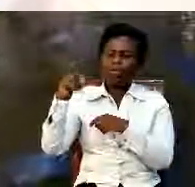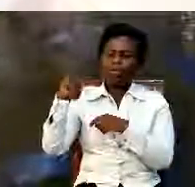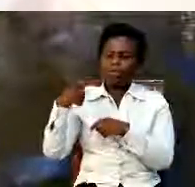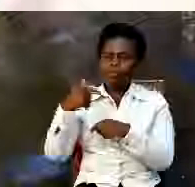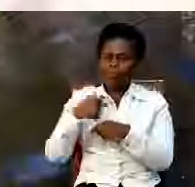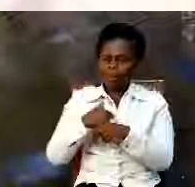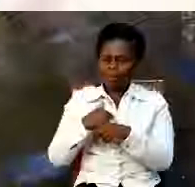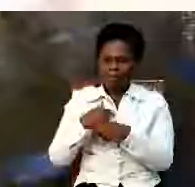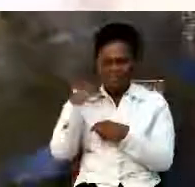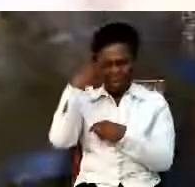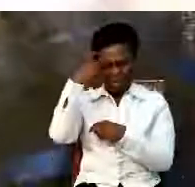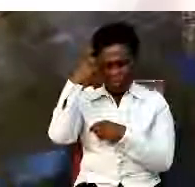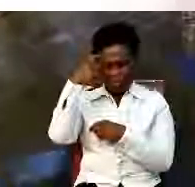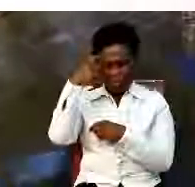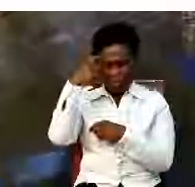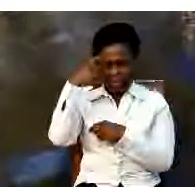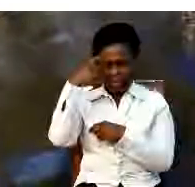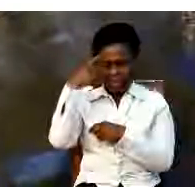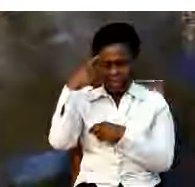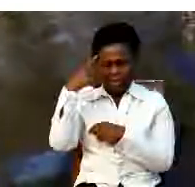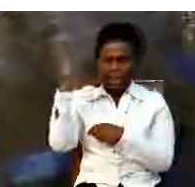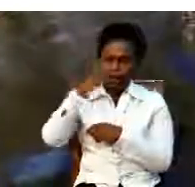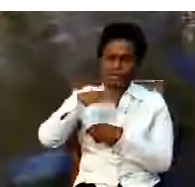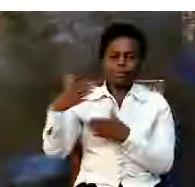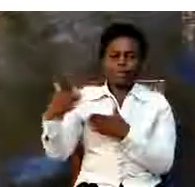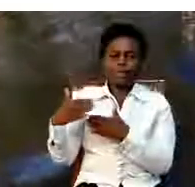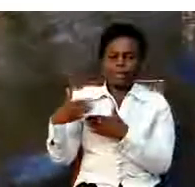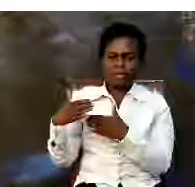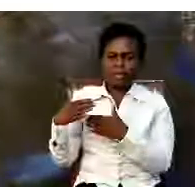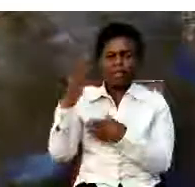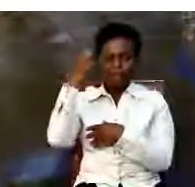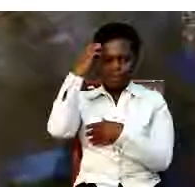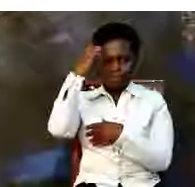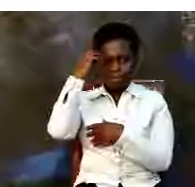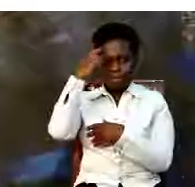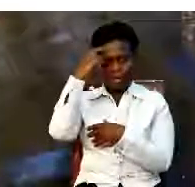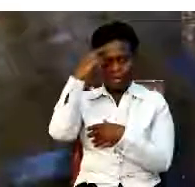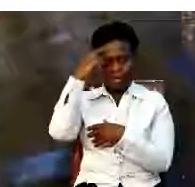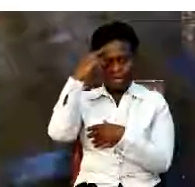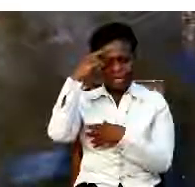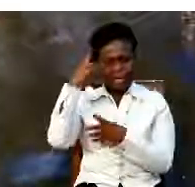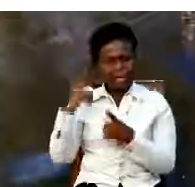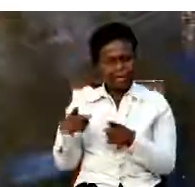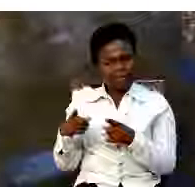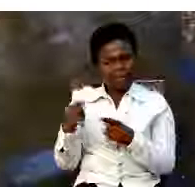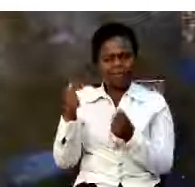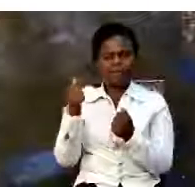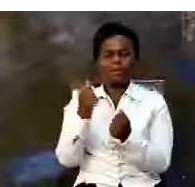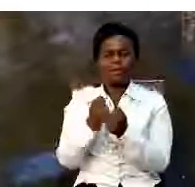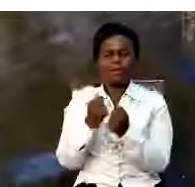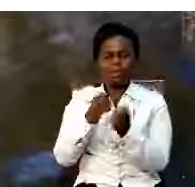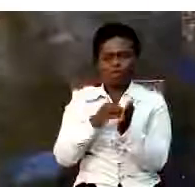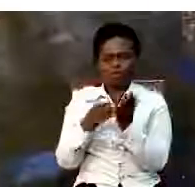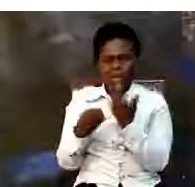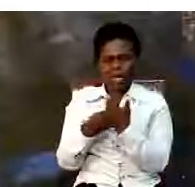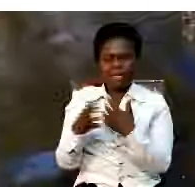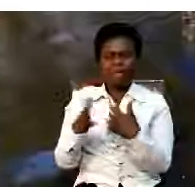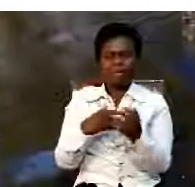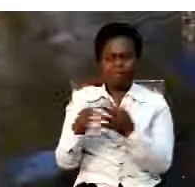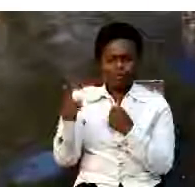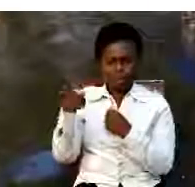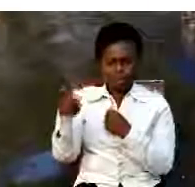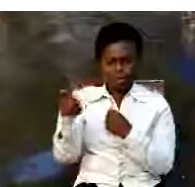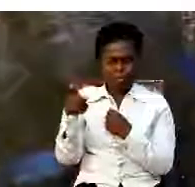nimekuwa nikikufikiria fikiria siku za karibuni. Nimekuwa nawaza. Hivi ni kitu gani ninachoweza kukufanyia